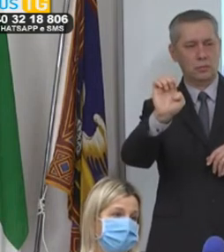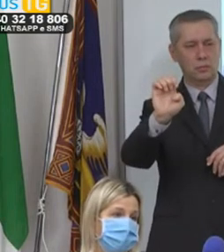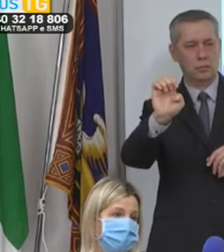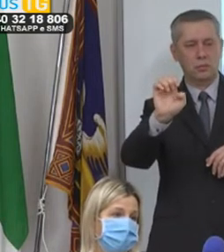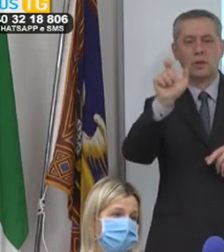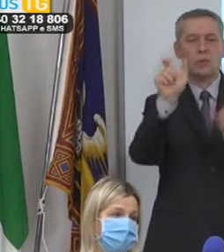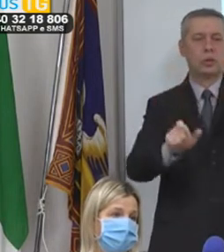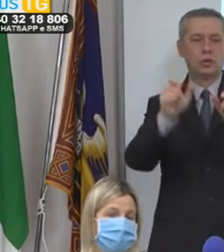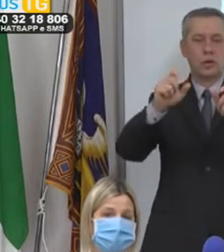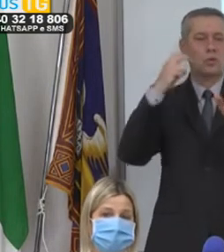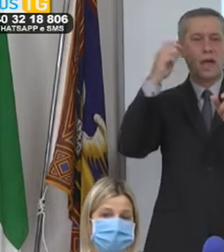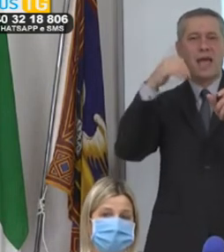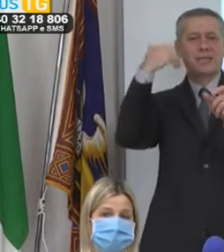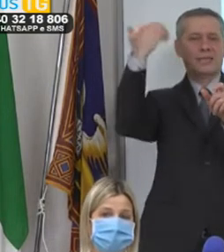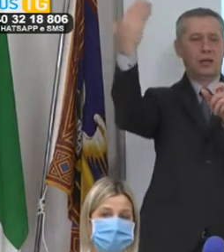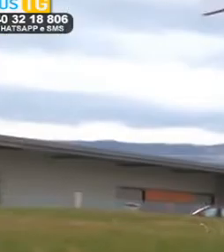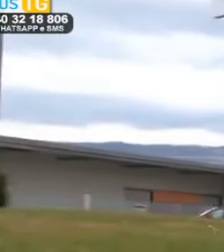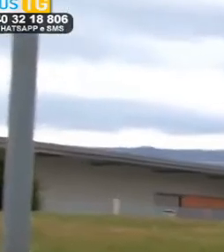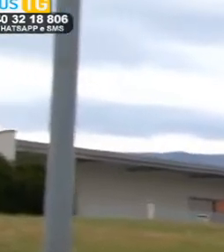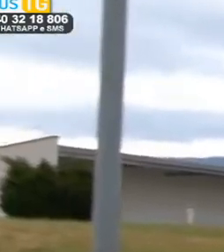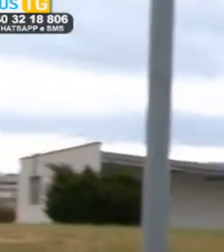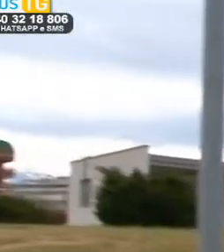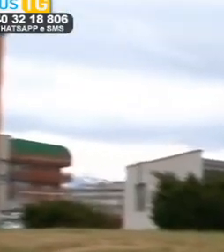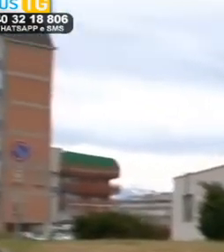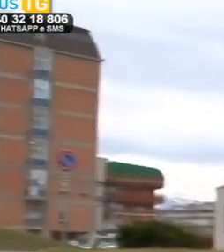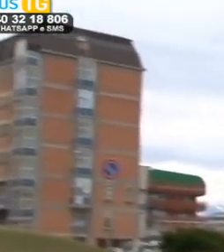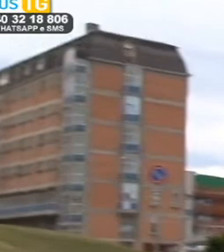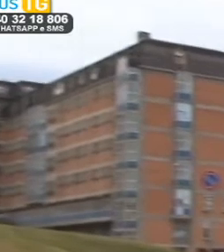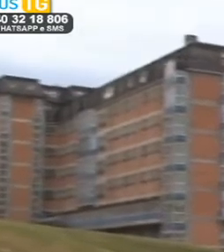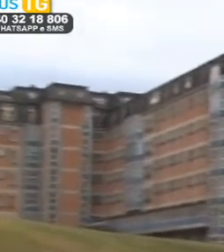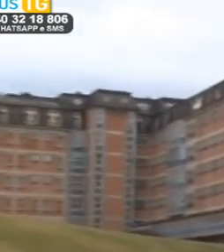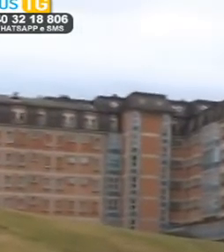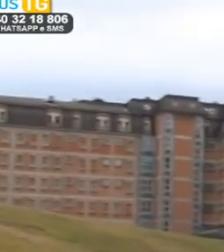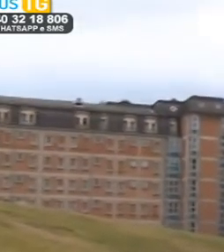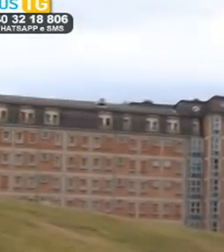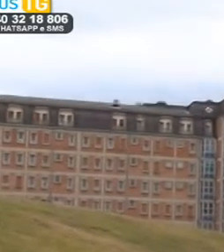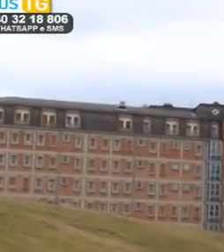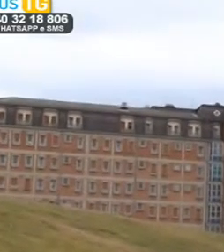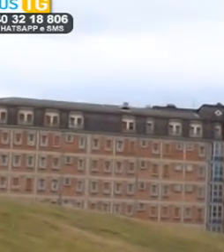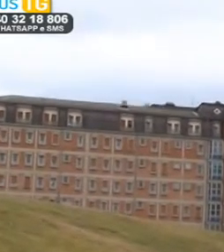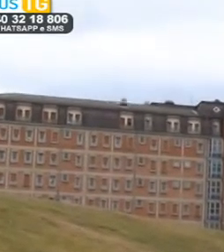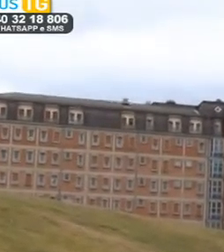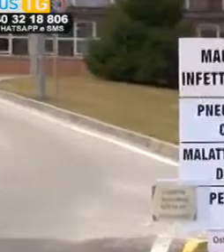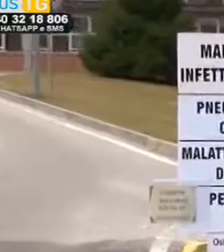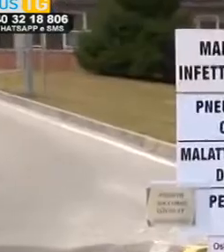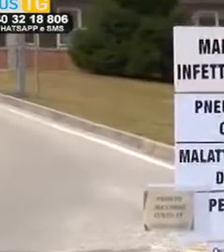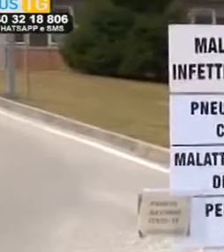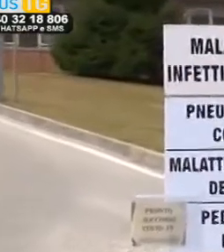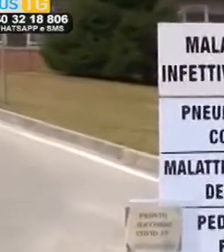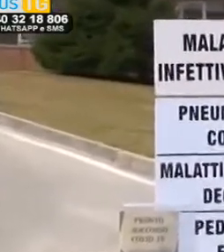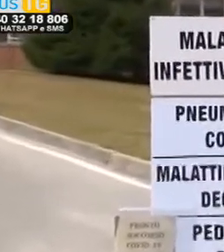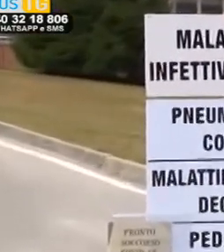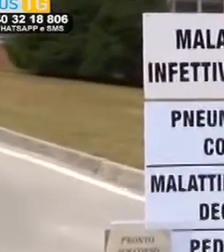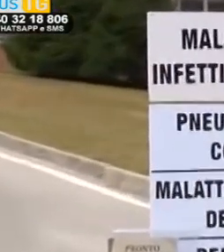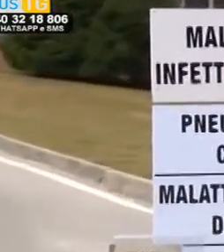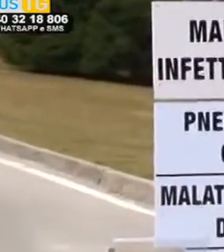che sono all'estero, ma sono nelle nostre anagrafi. Accade soprattutto nel bellunese, dove c'è un'elevata percentuale di residenti all'estero. Per gli